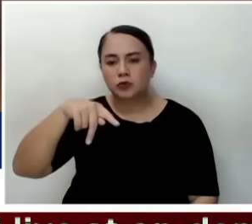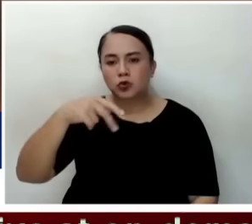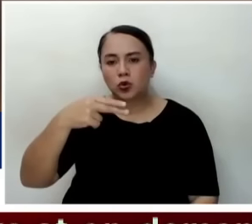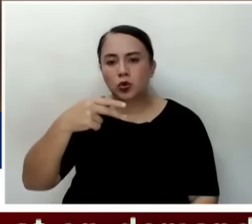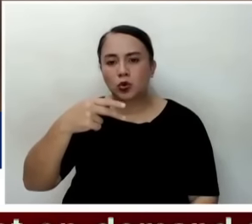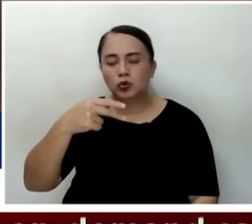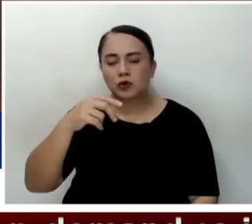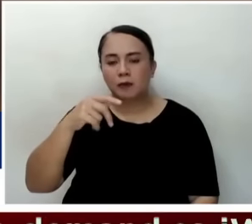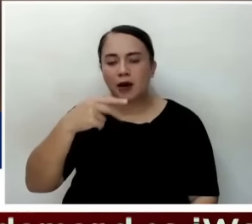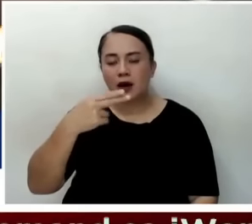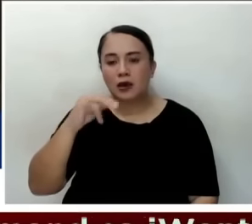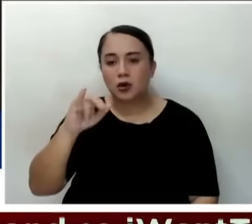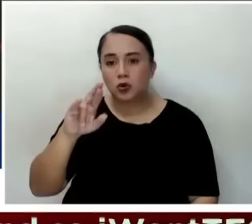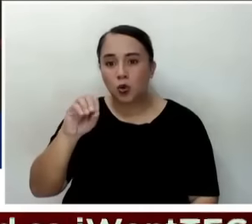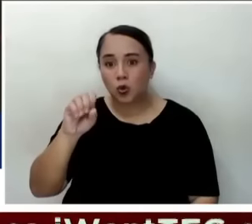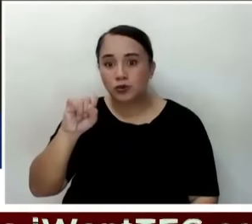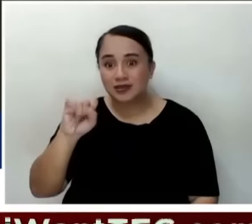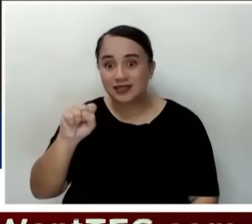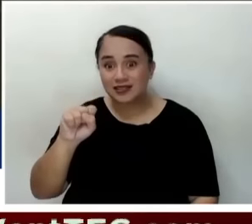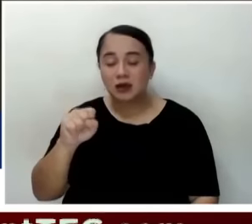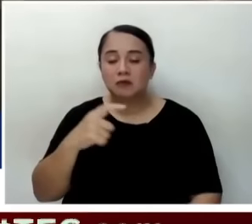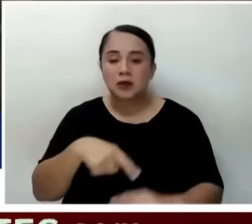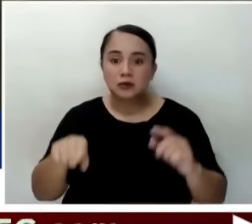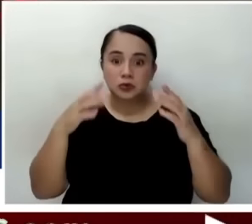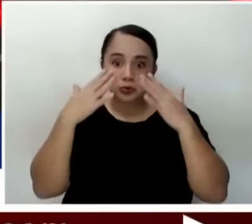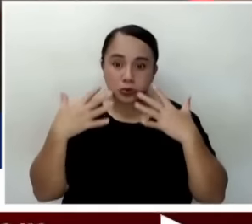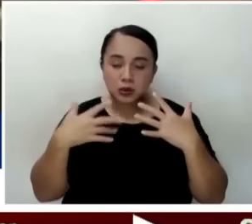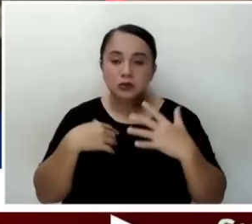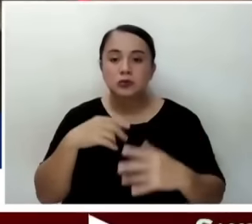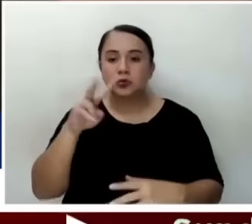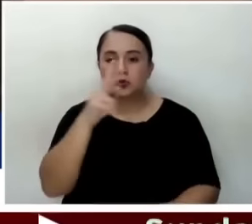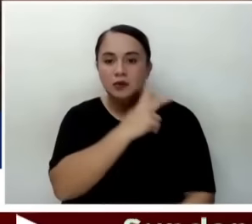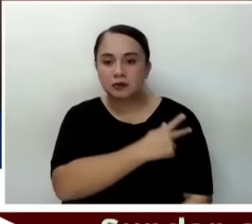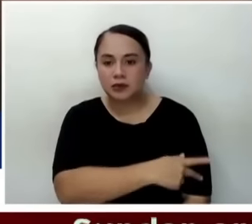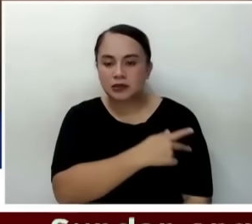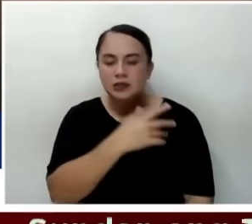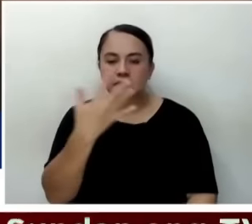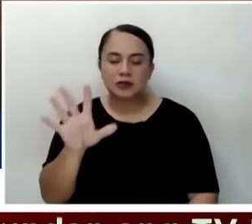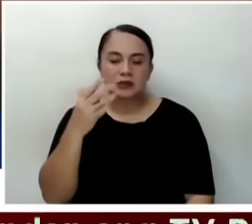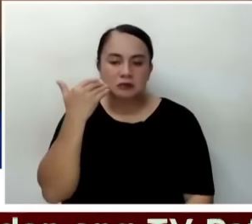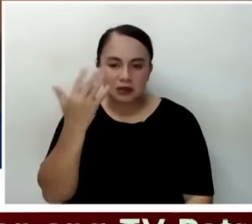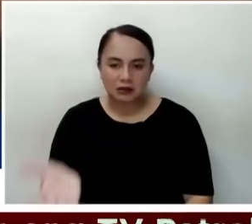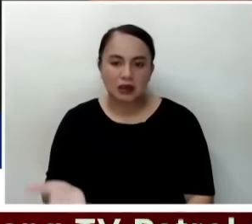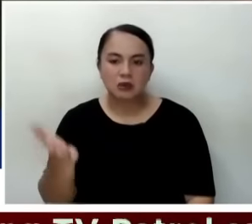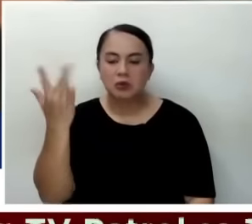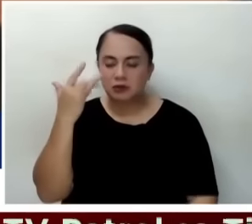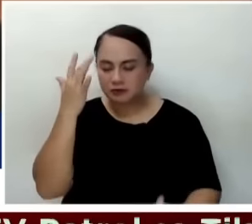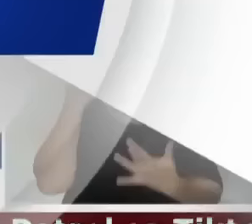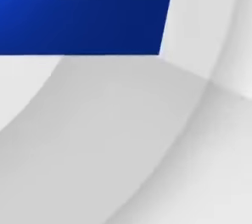malungkot na balita ay dito sa ospital, 2 pasyente na nila ang namatay dahil sa sakit.